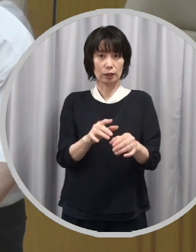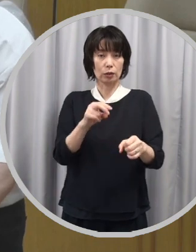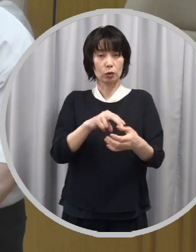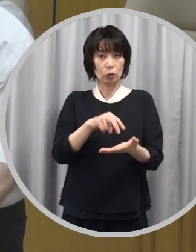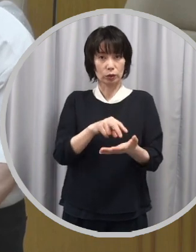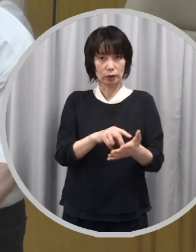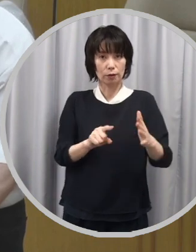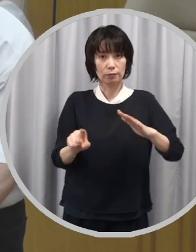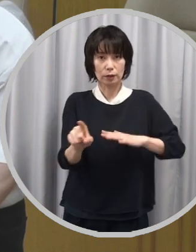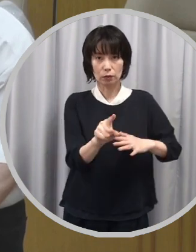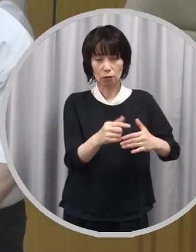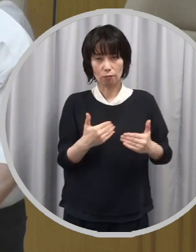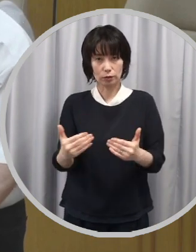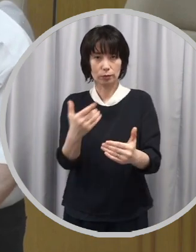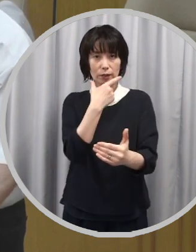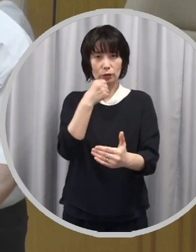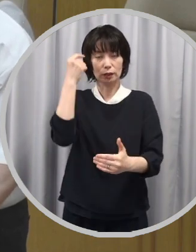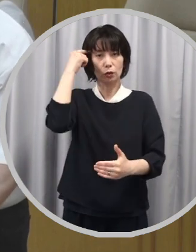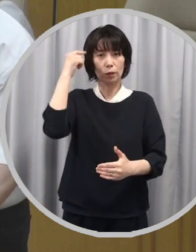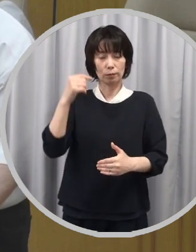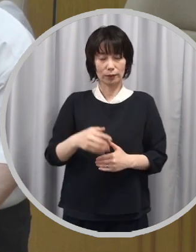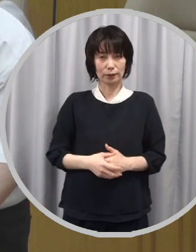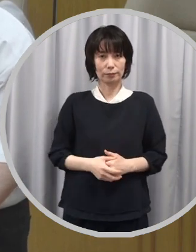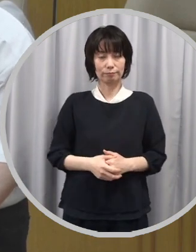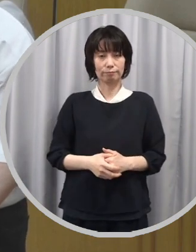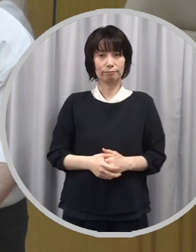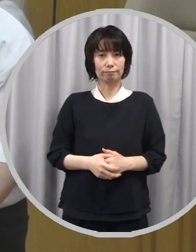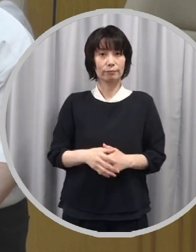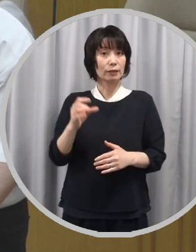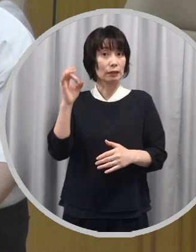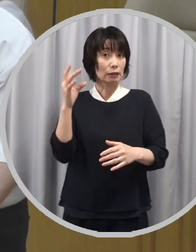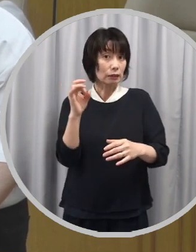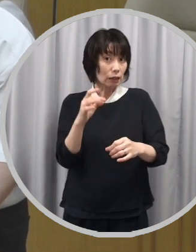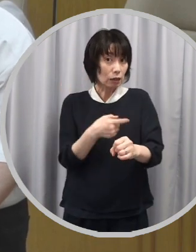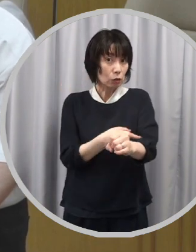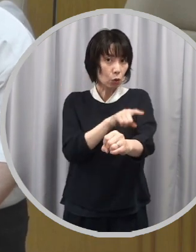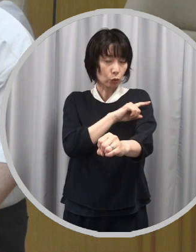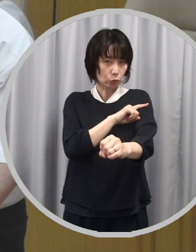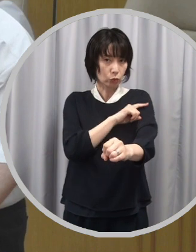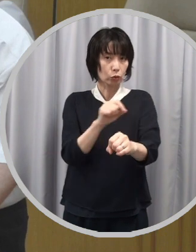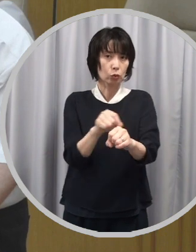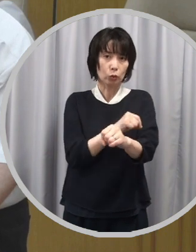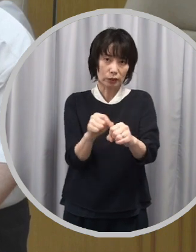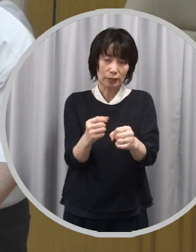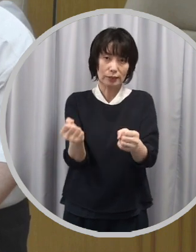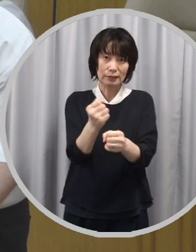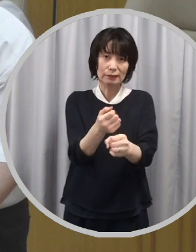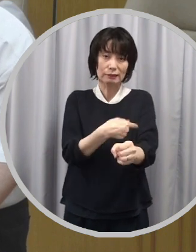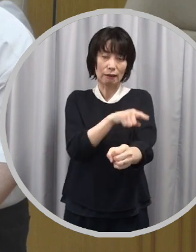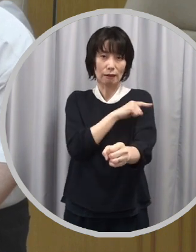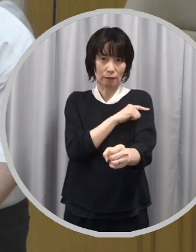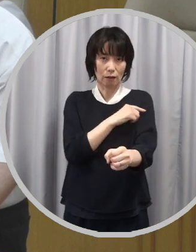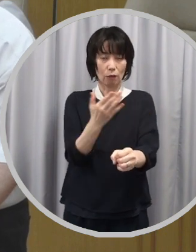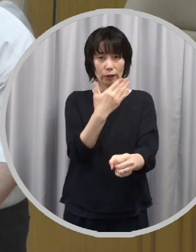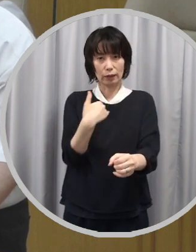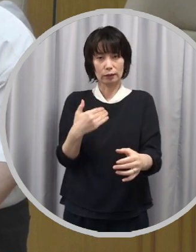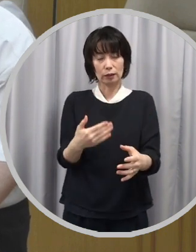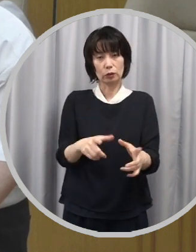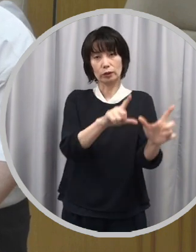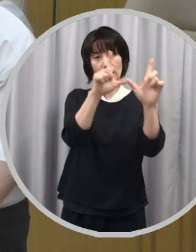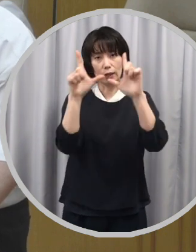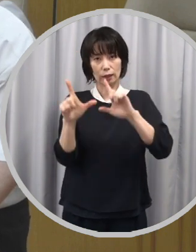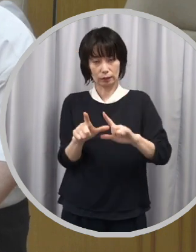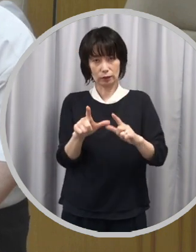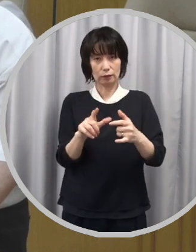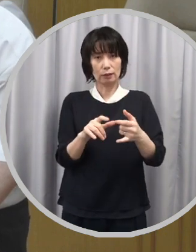望しておきたいと思います。電力、特に再エネは我々の生活に